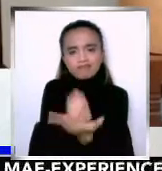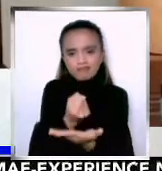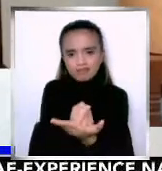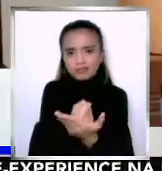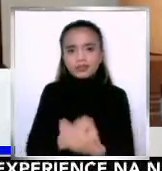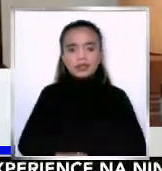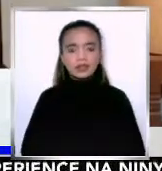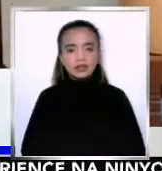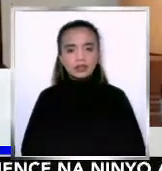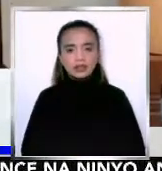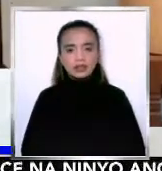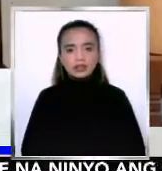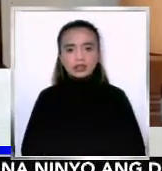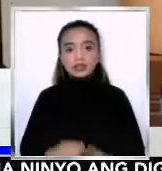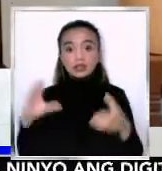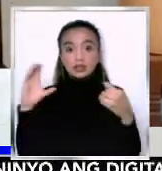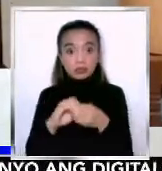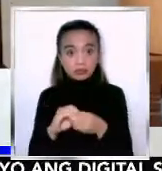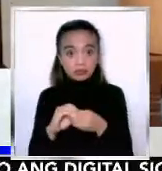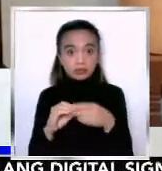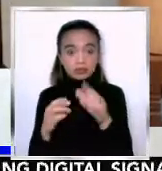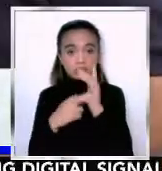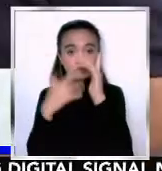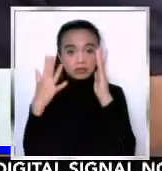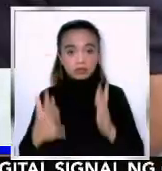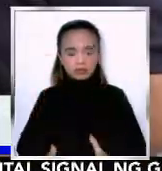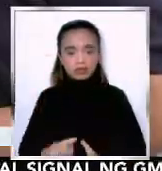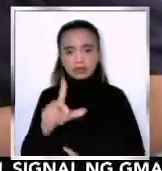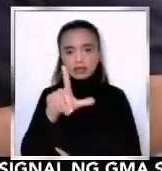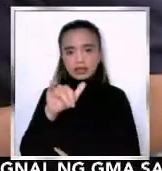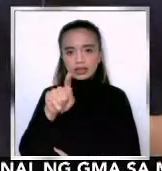kanyang katandem na si Representative Lito Atienza.